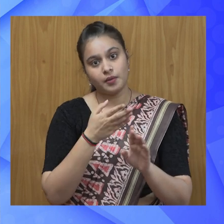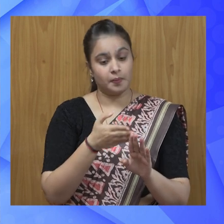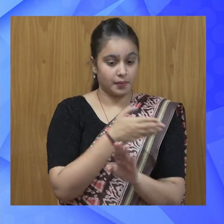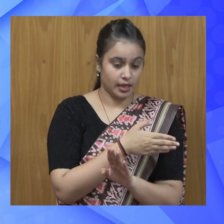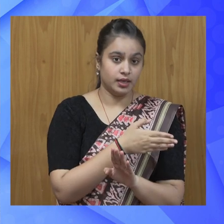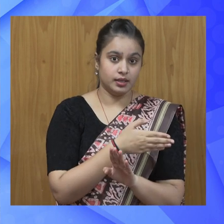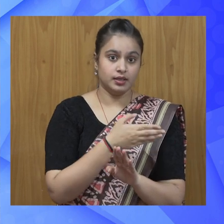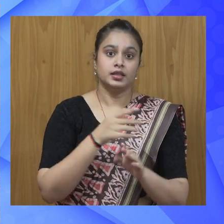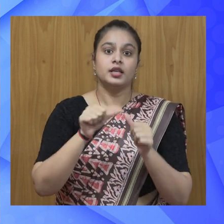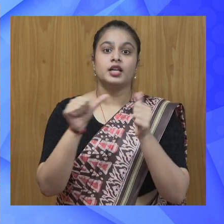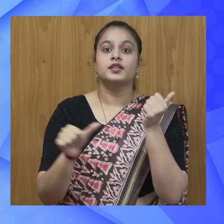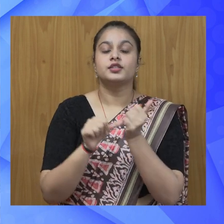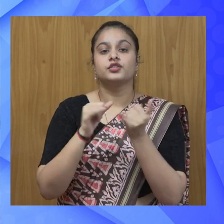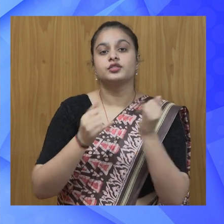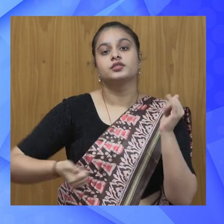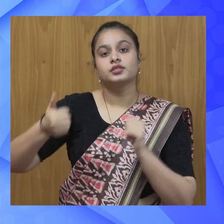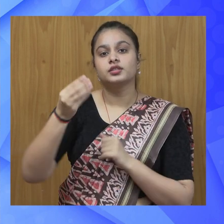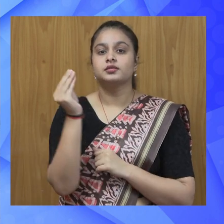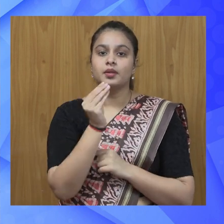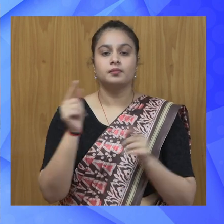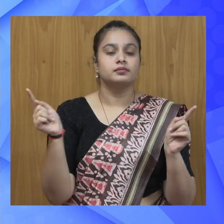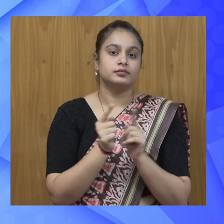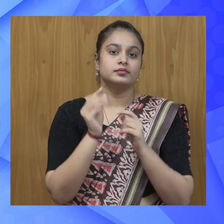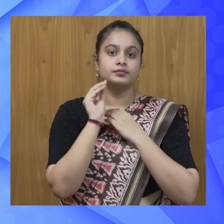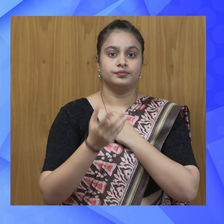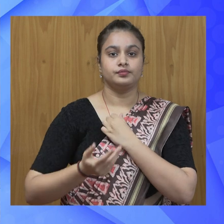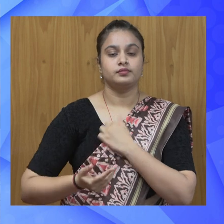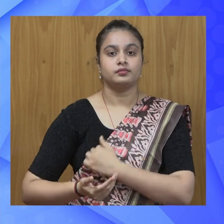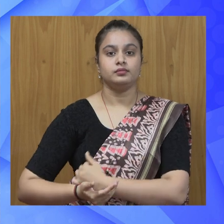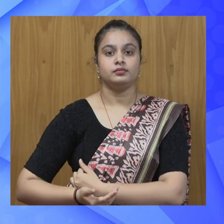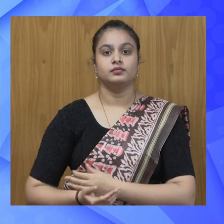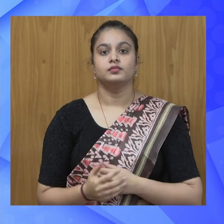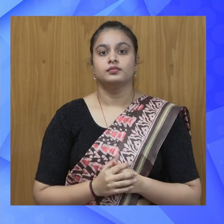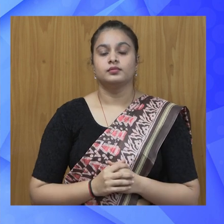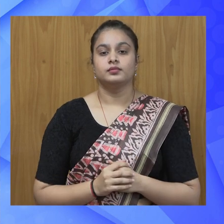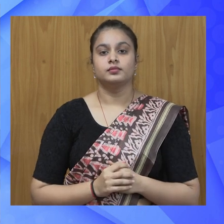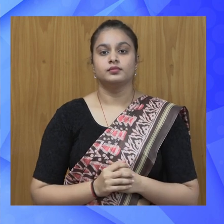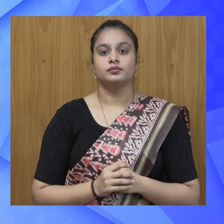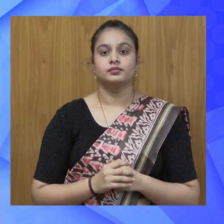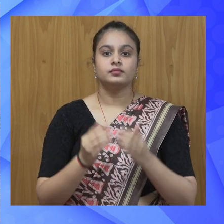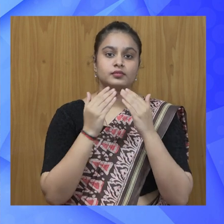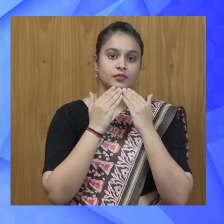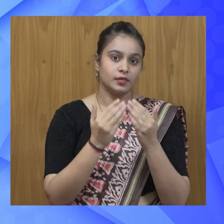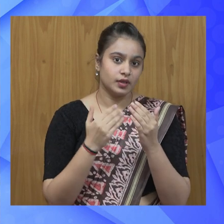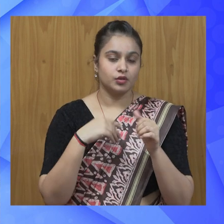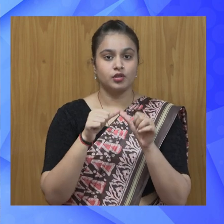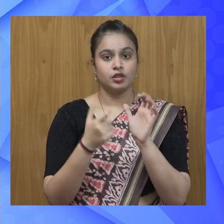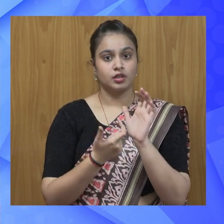will request additional secretary to say a few words for your motivation and encouragement. Thank you, Archana ji.